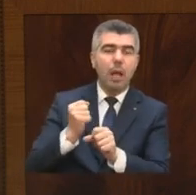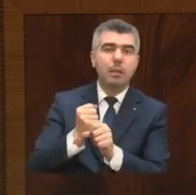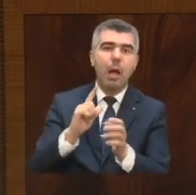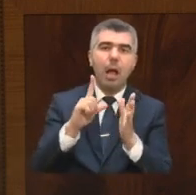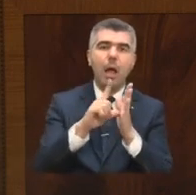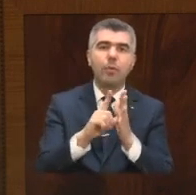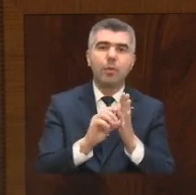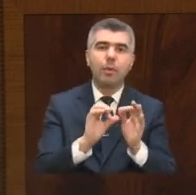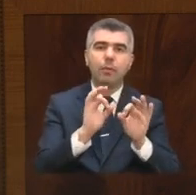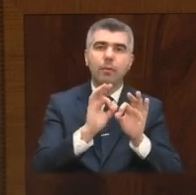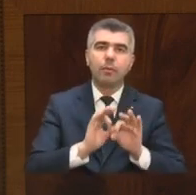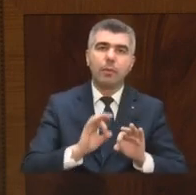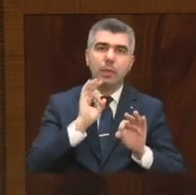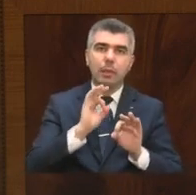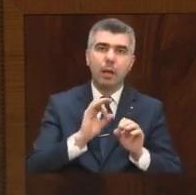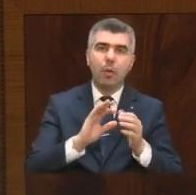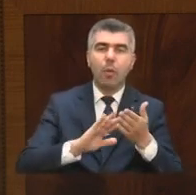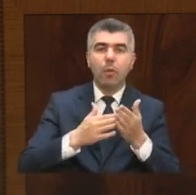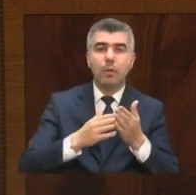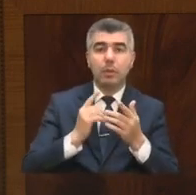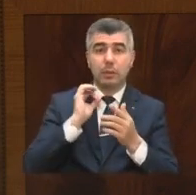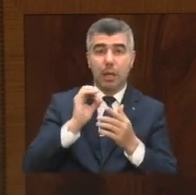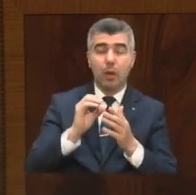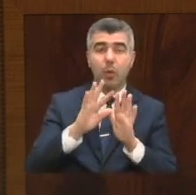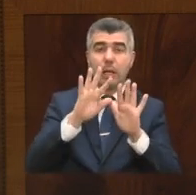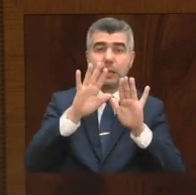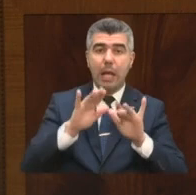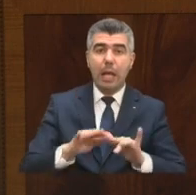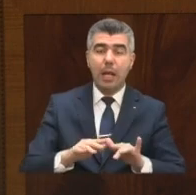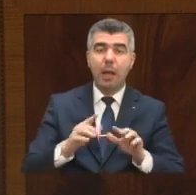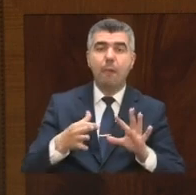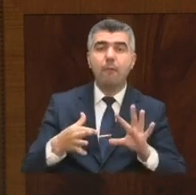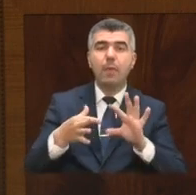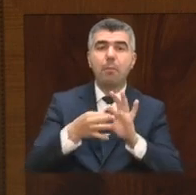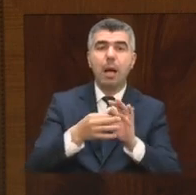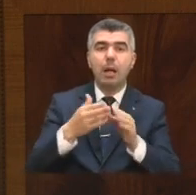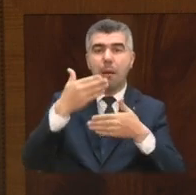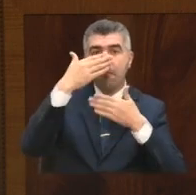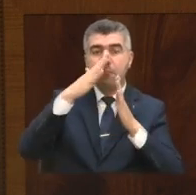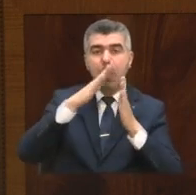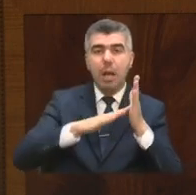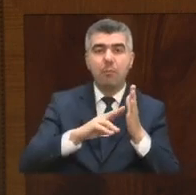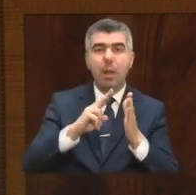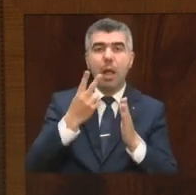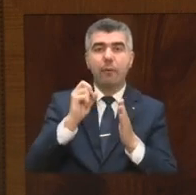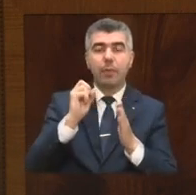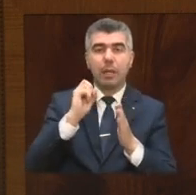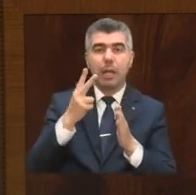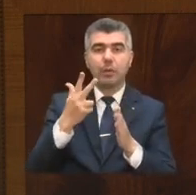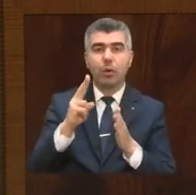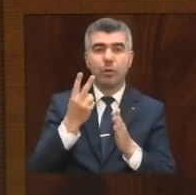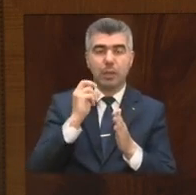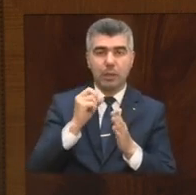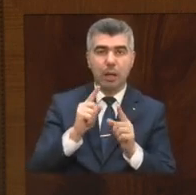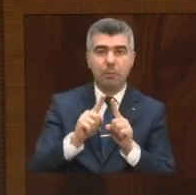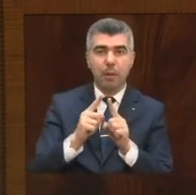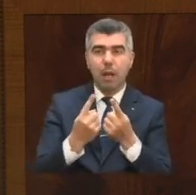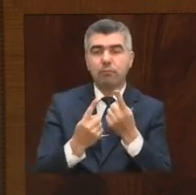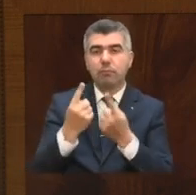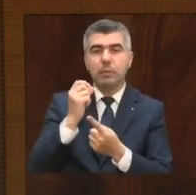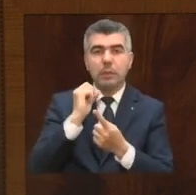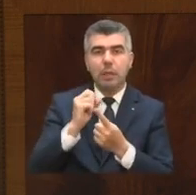القانون وبمنطق التراجعات كما جاء في تقرير بنك المغرب 2022 فكانت سياستكم هي التناقض